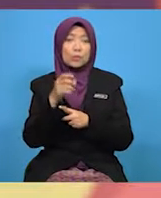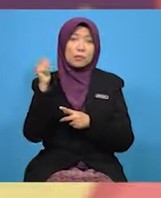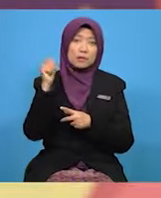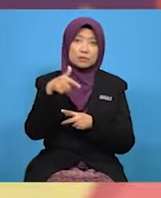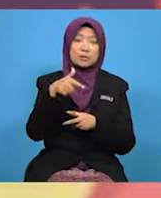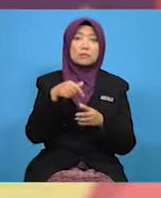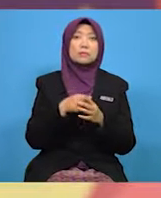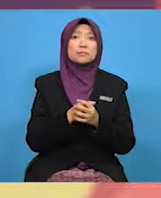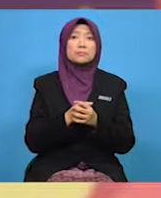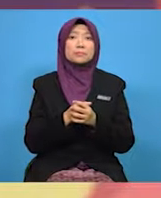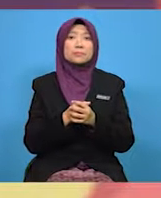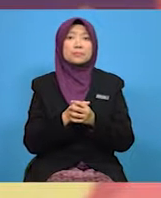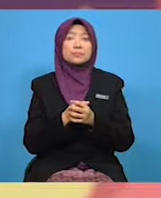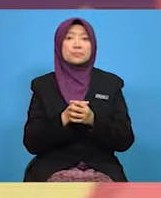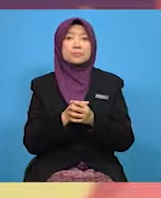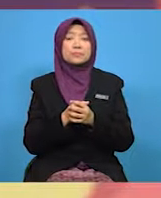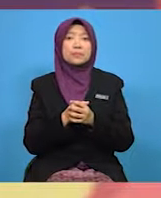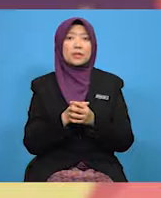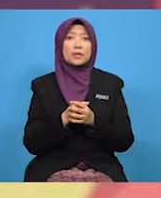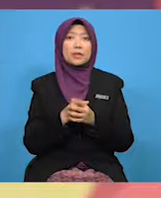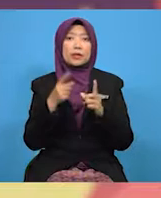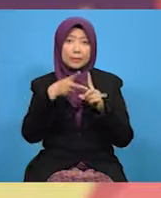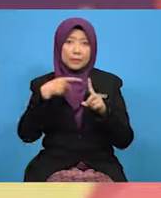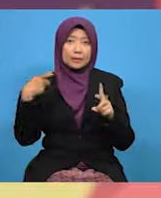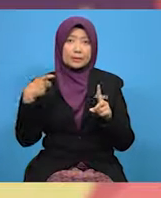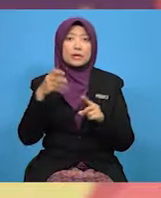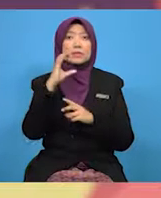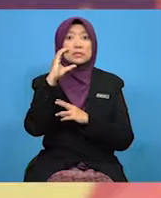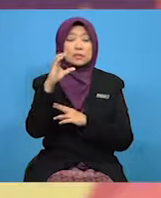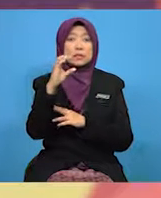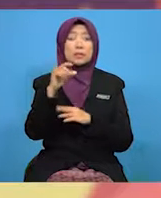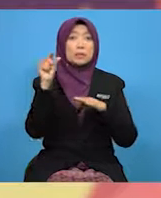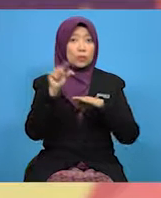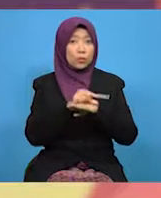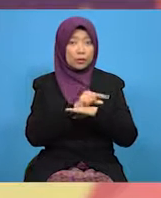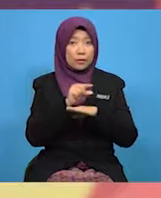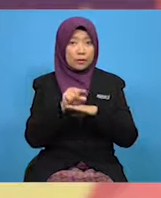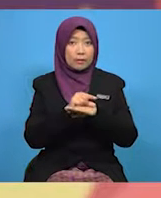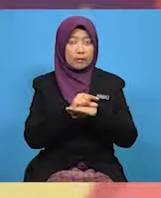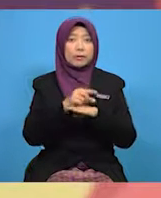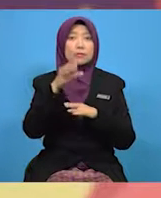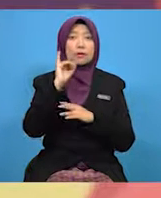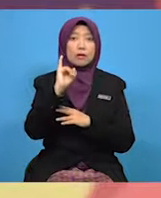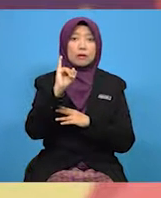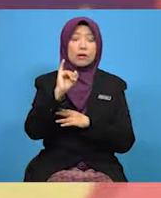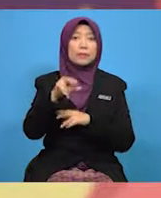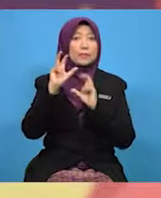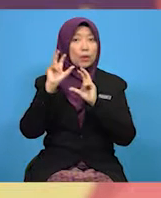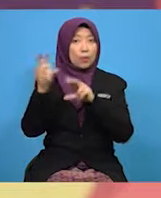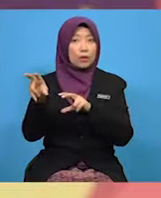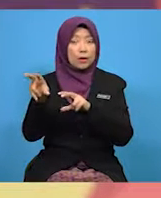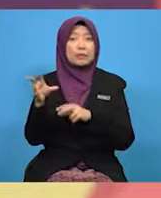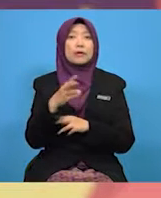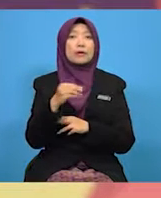econometrics jatuh the terdiri daripada C yaitu penggunaan air yaitu penaburan